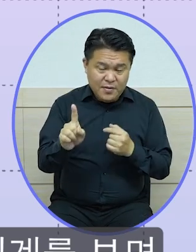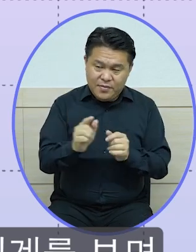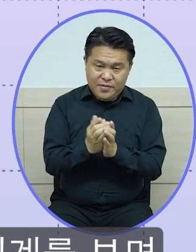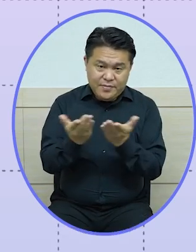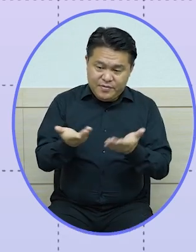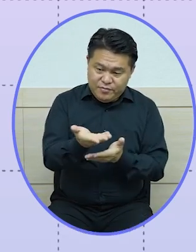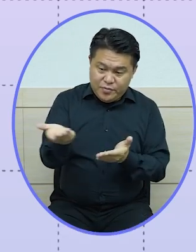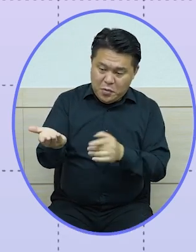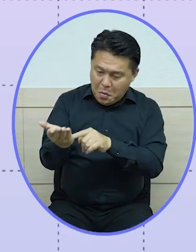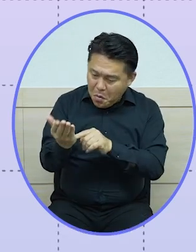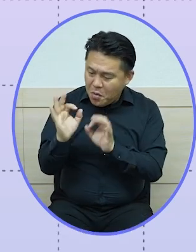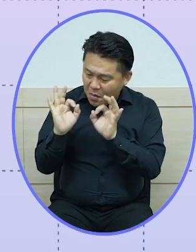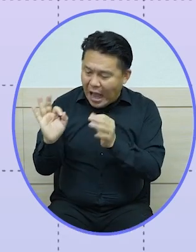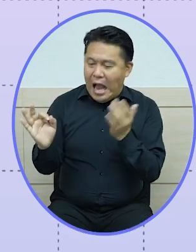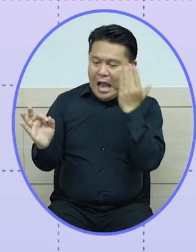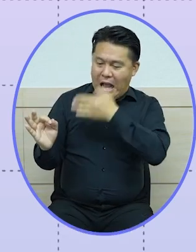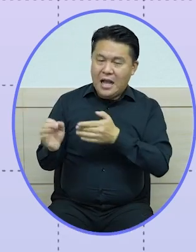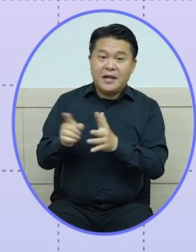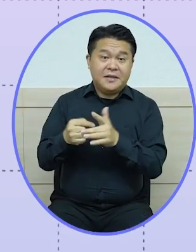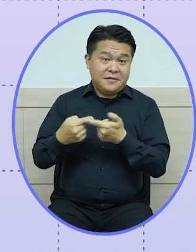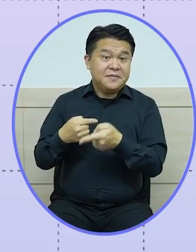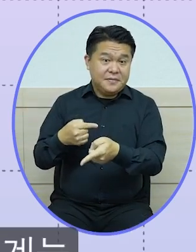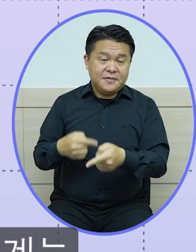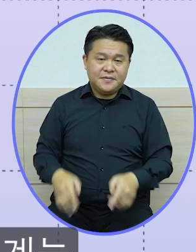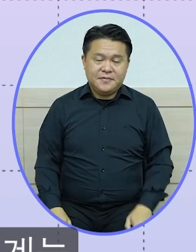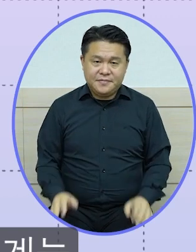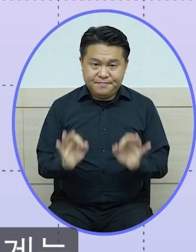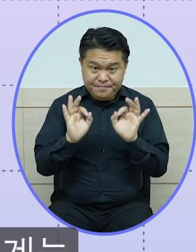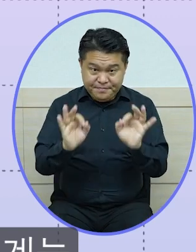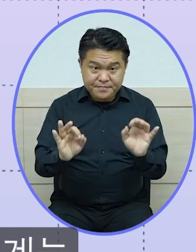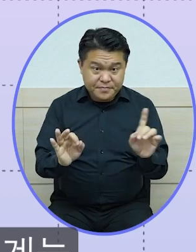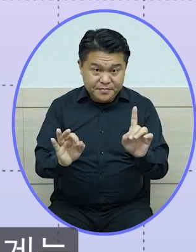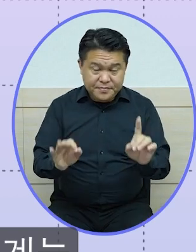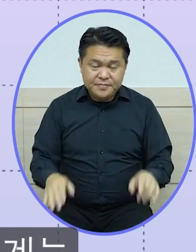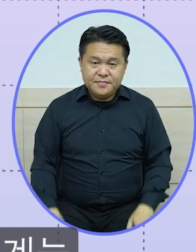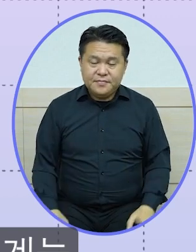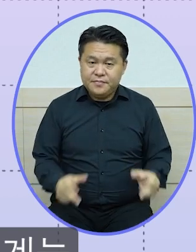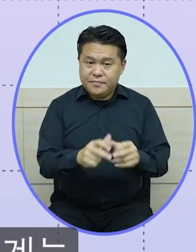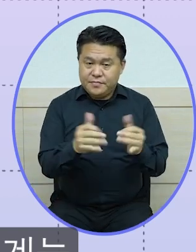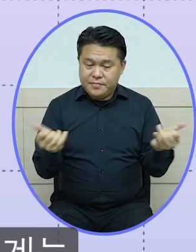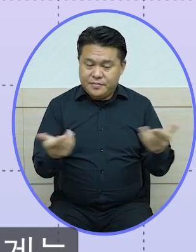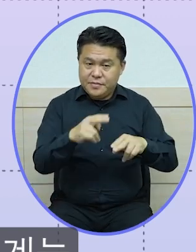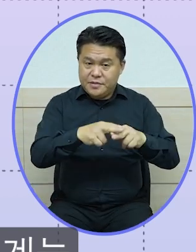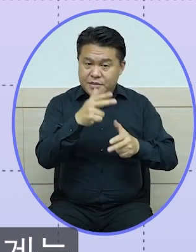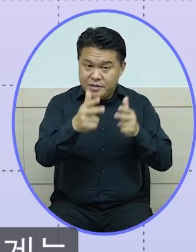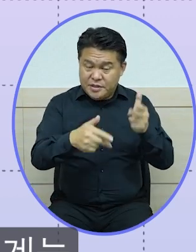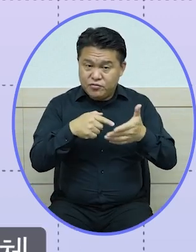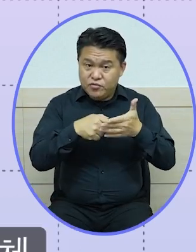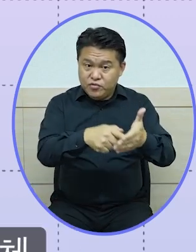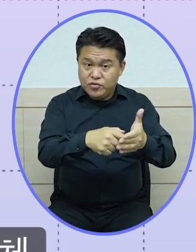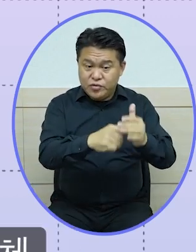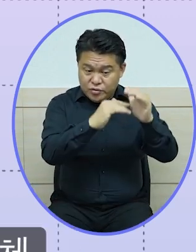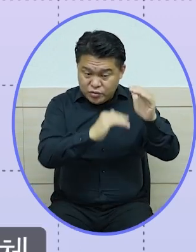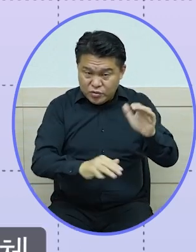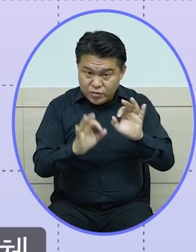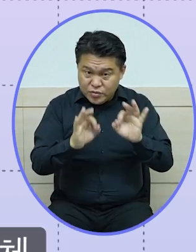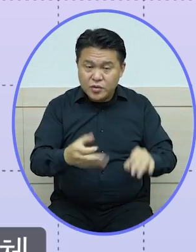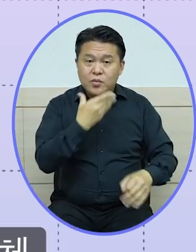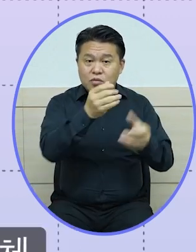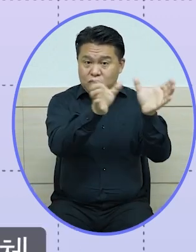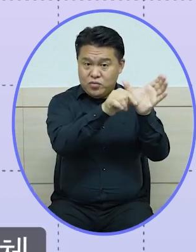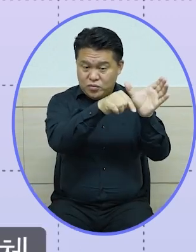체계를 보면 조금은 도움이 되실 것 같습니다. 보시는 바와 같이 장애인 일자리 사업 추진 체계는